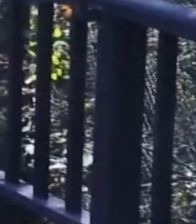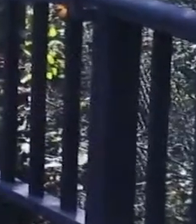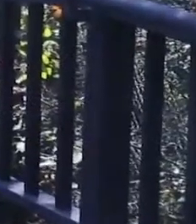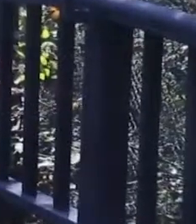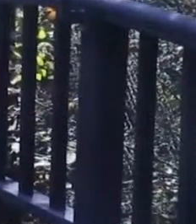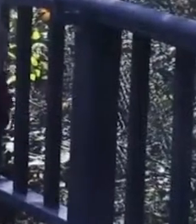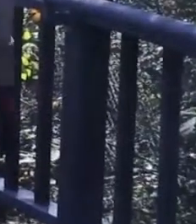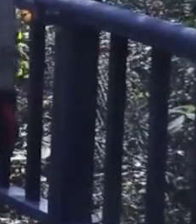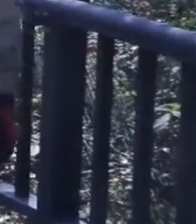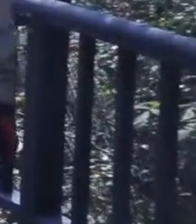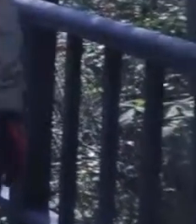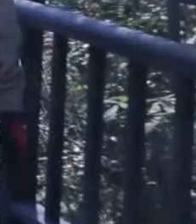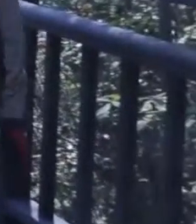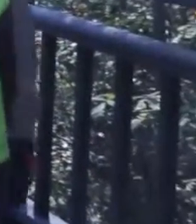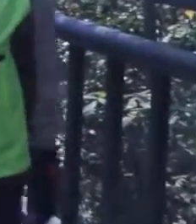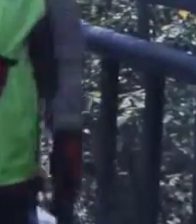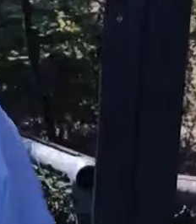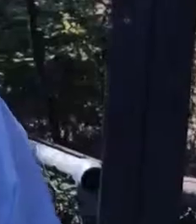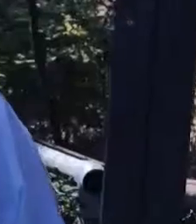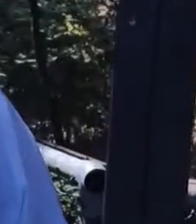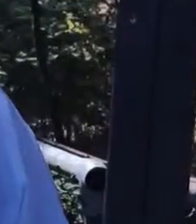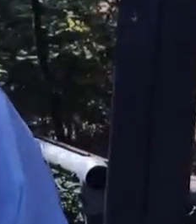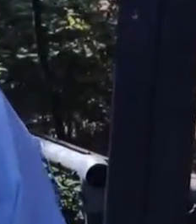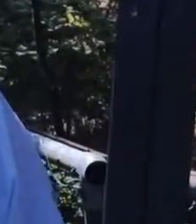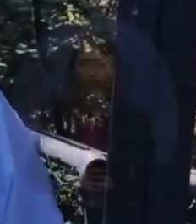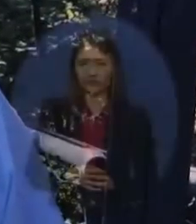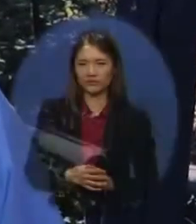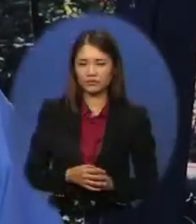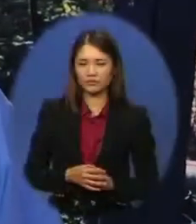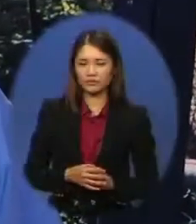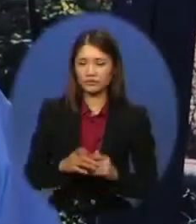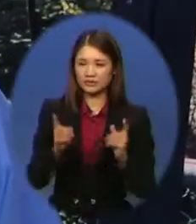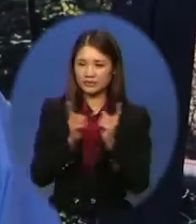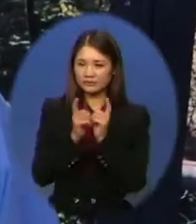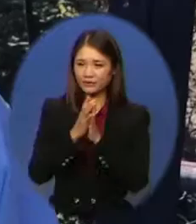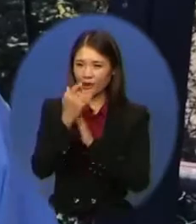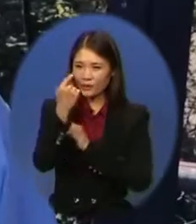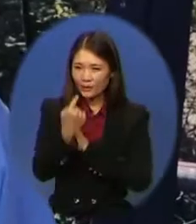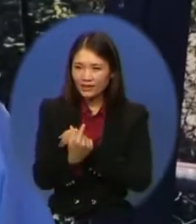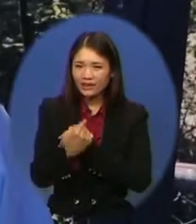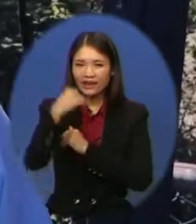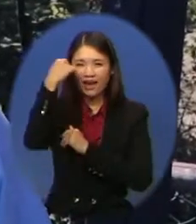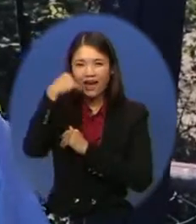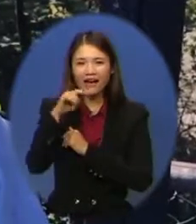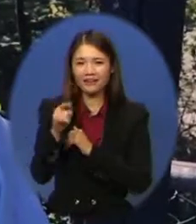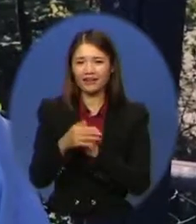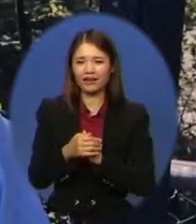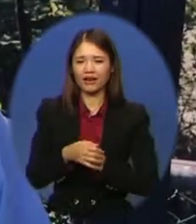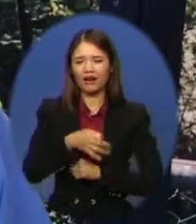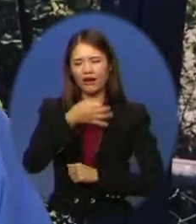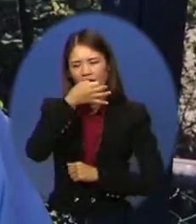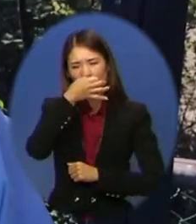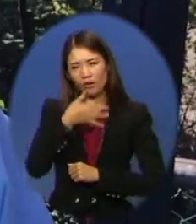여기까지 올라와 보시니까 어떠세요? 너무 힘들어요.